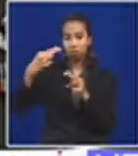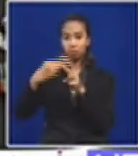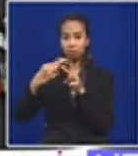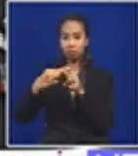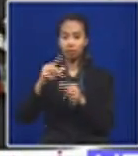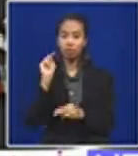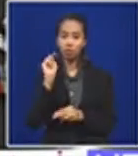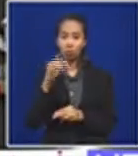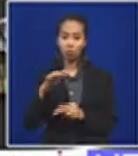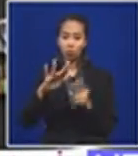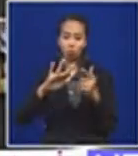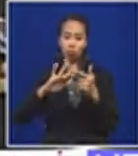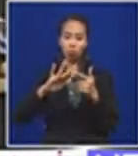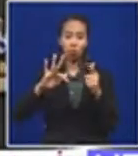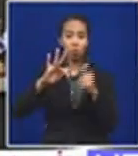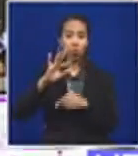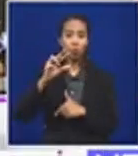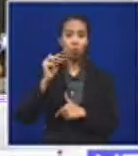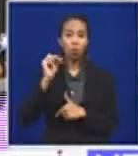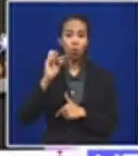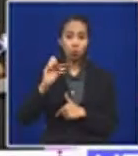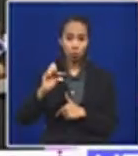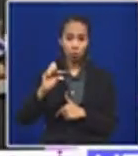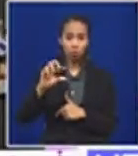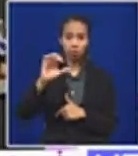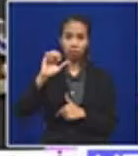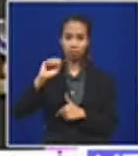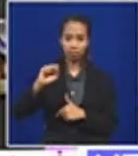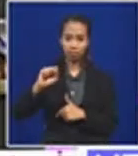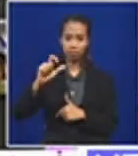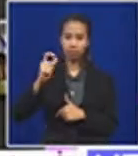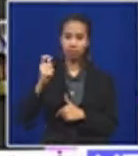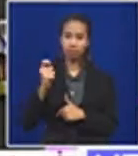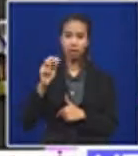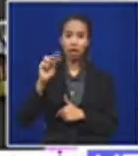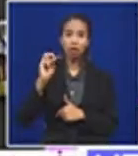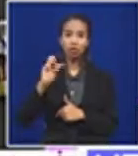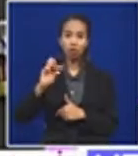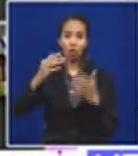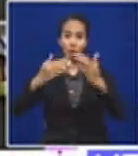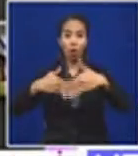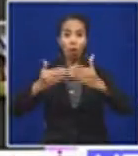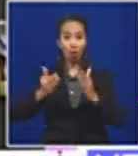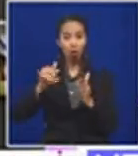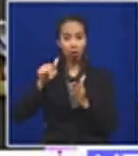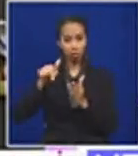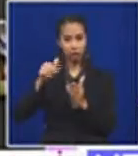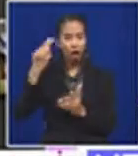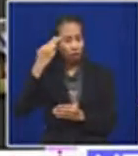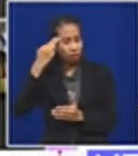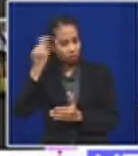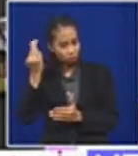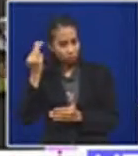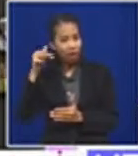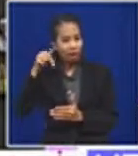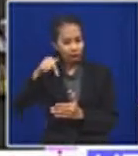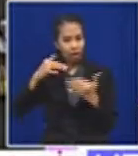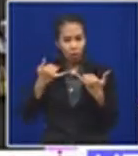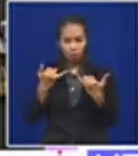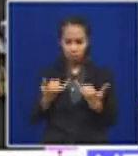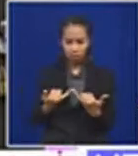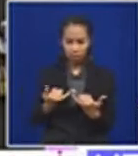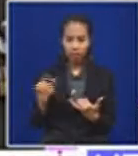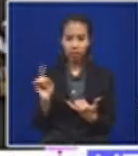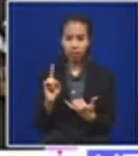ทุ่งสองห้องยิงตัวตายส่วนจะมีการโยกย้ายพันตำรวจเอกเติมเผ่าสิริภูบาลผู้กำกับการส